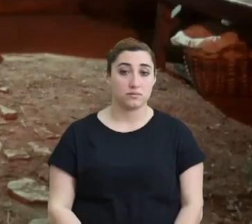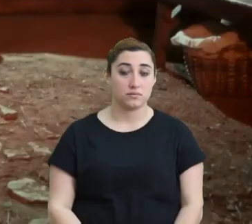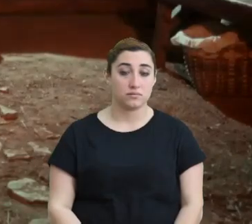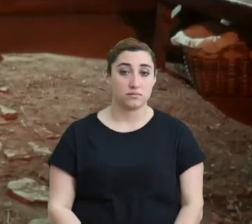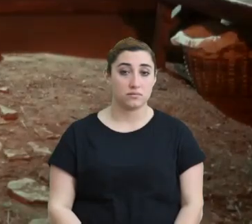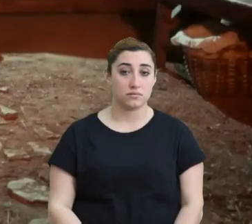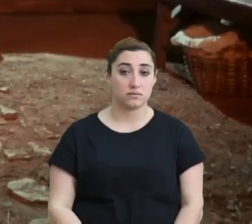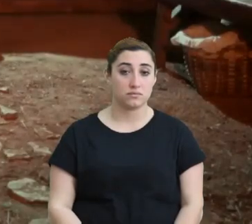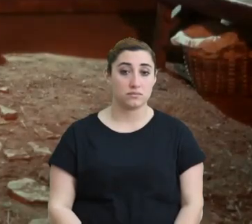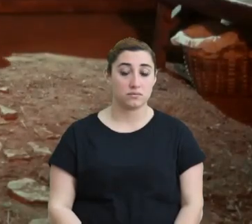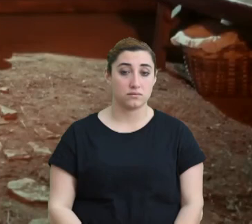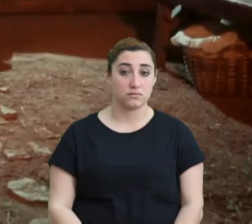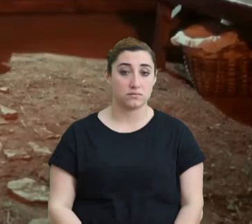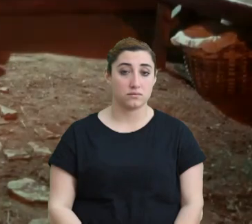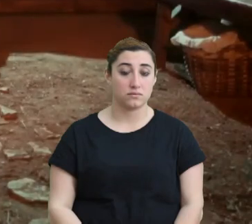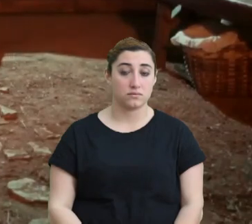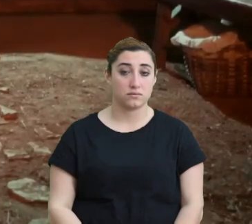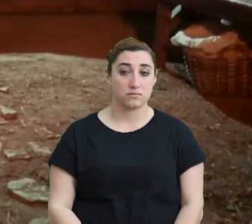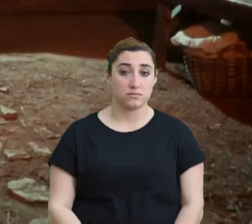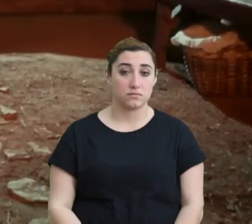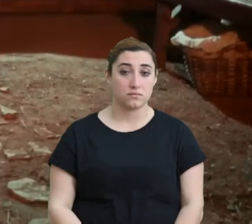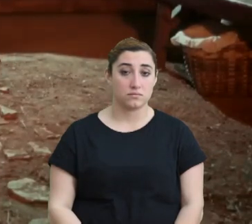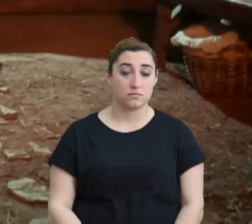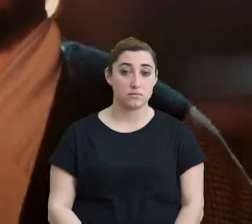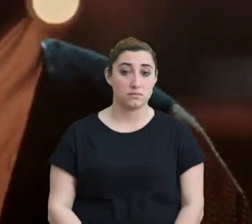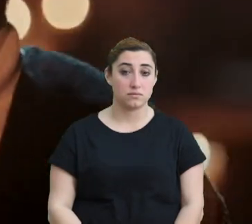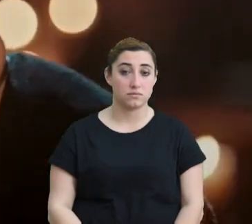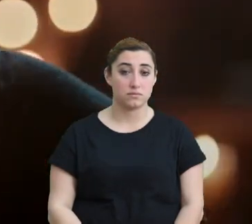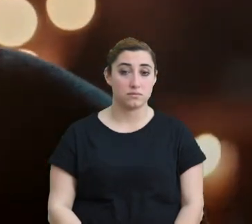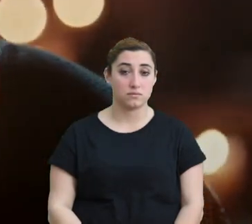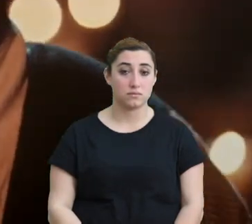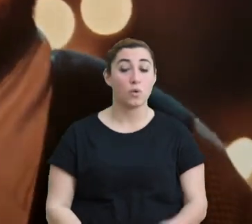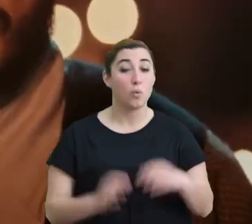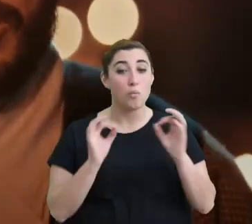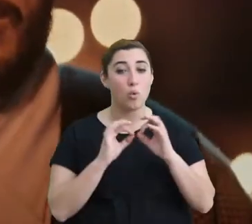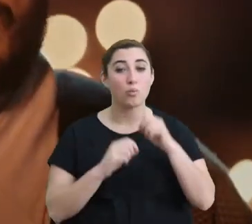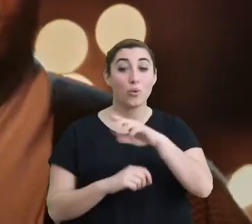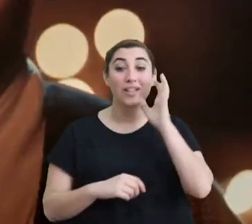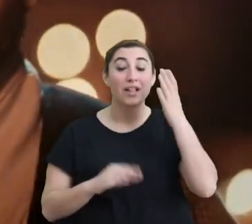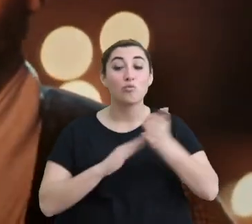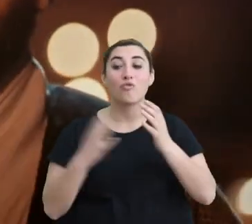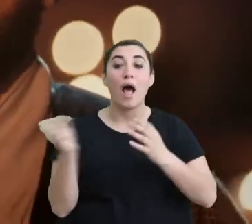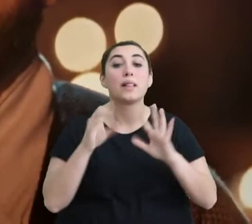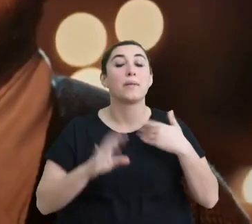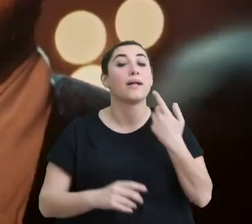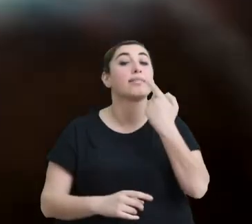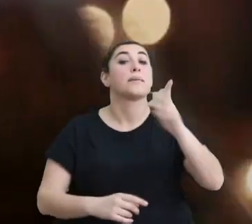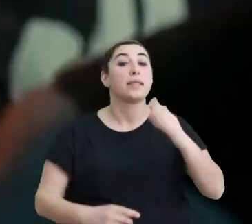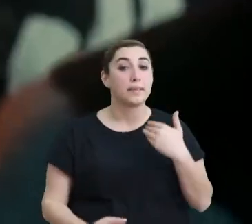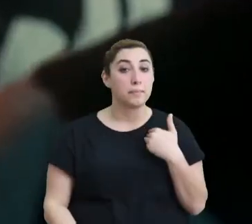göze geldiler. Hızla çıktı gidiyor. Kasım yanlarına yaklaşıyor. Oğlum, bu deliği mutfağa alma demedik mi